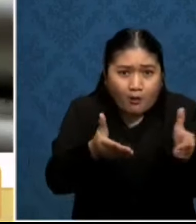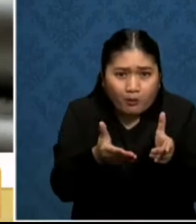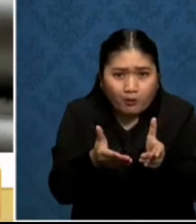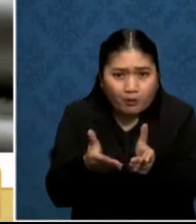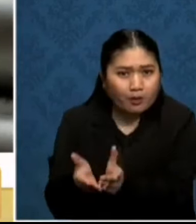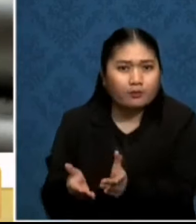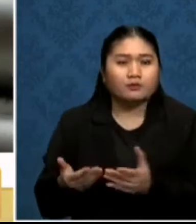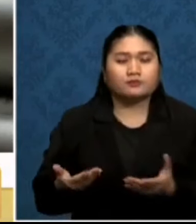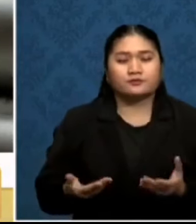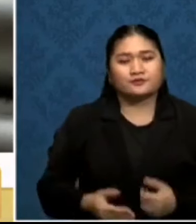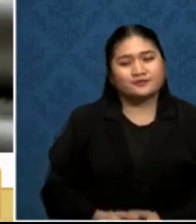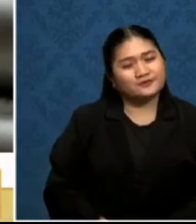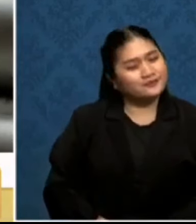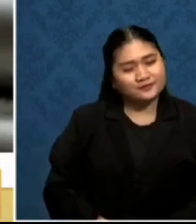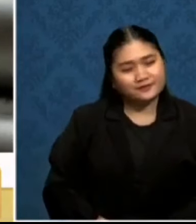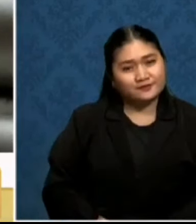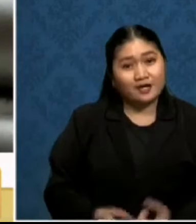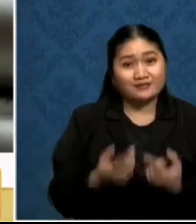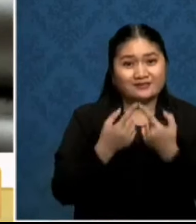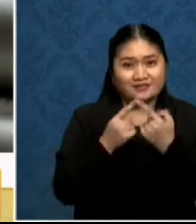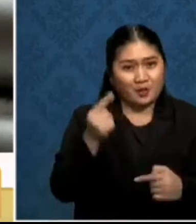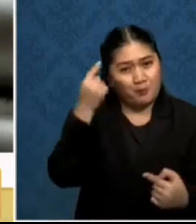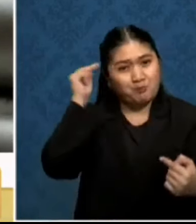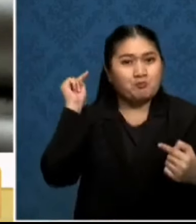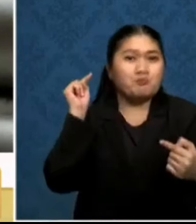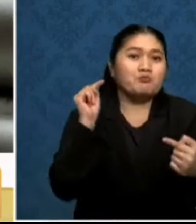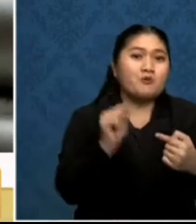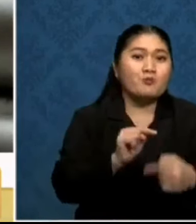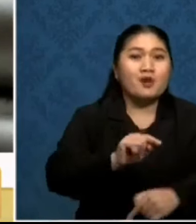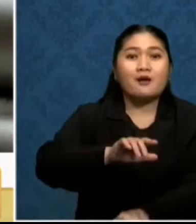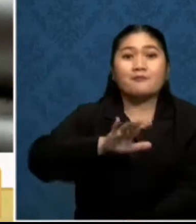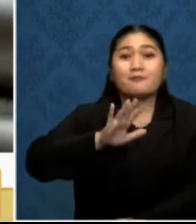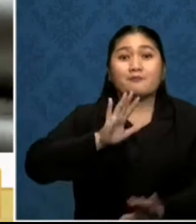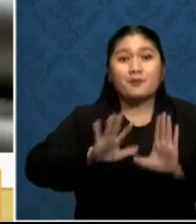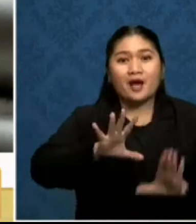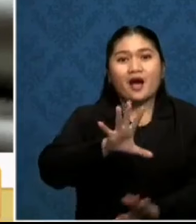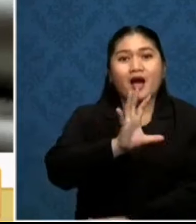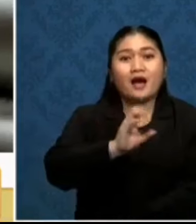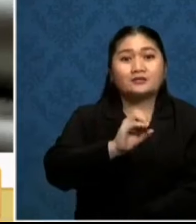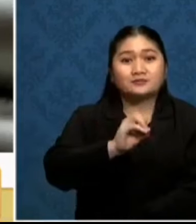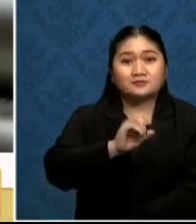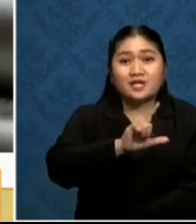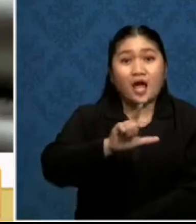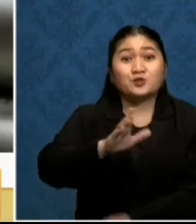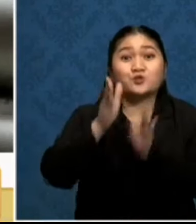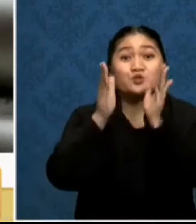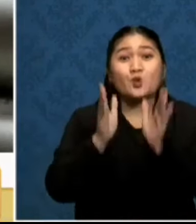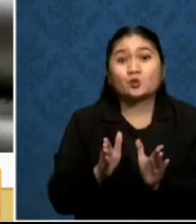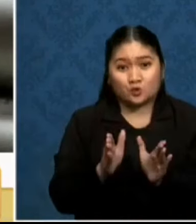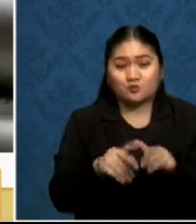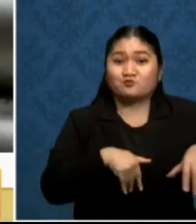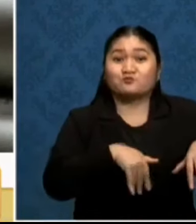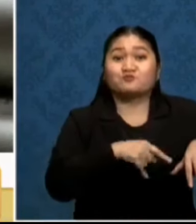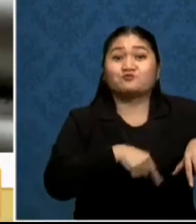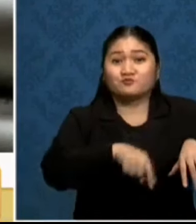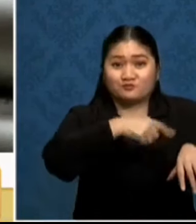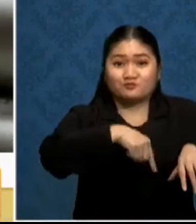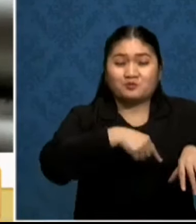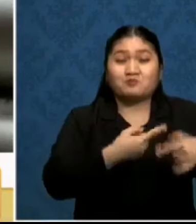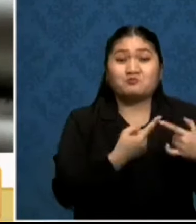นี้แต่ยังคงเป้าหมาย 50ล้านคนไว้ไม่ลด